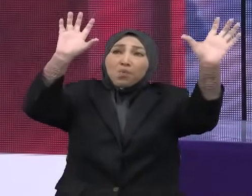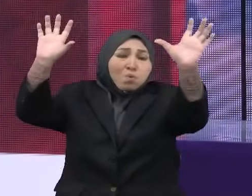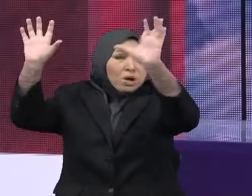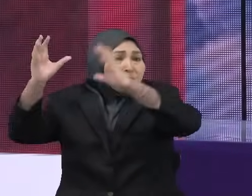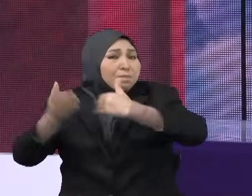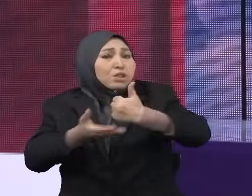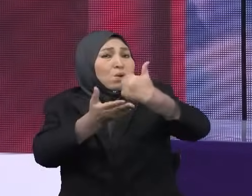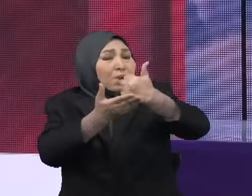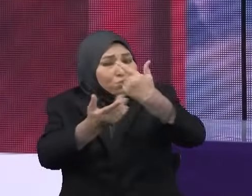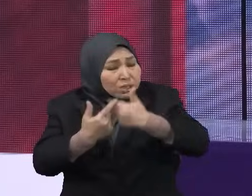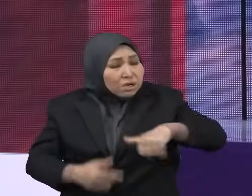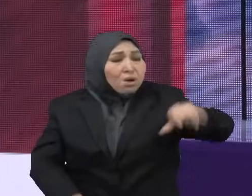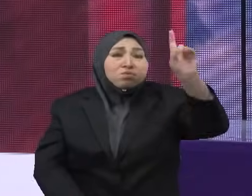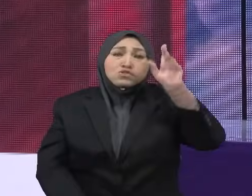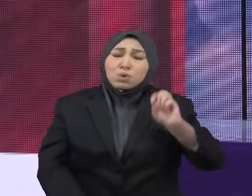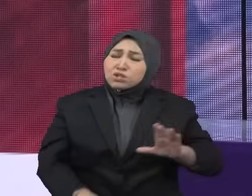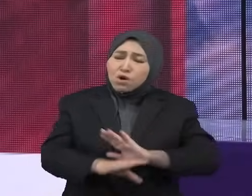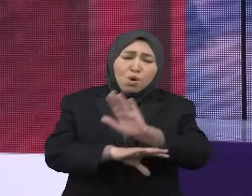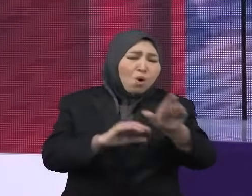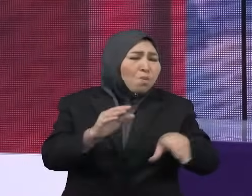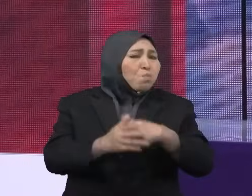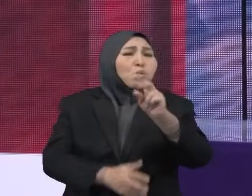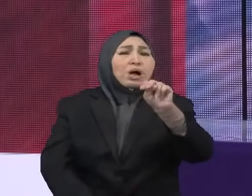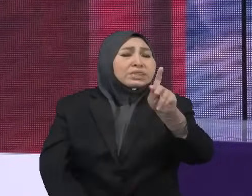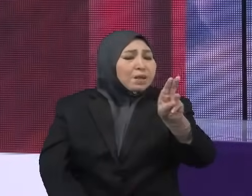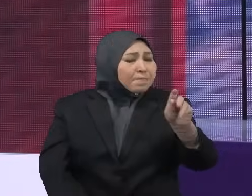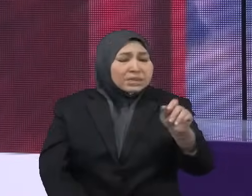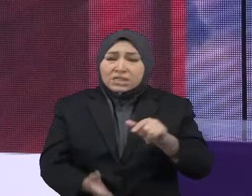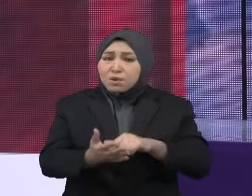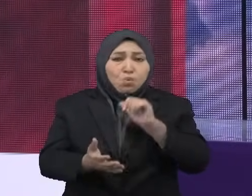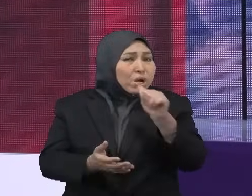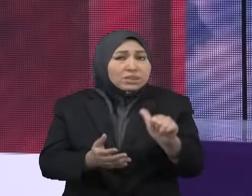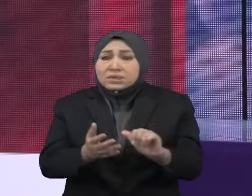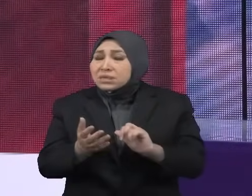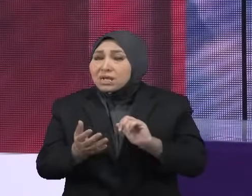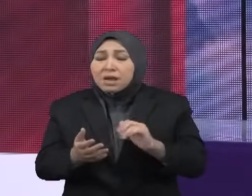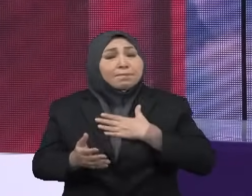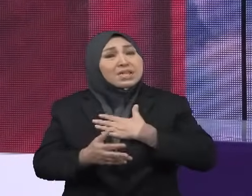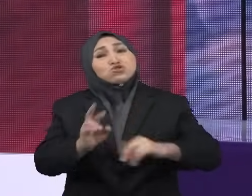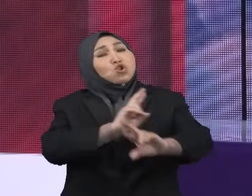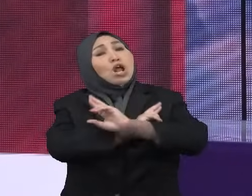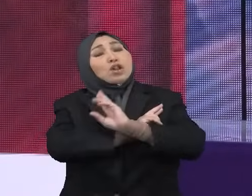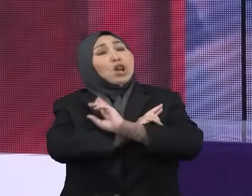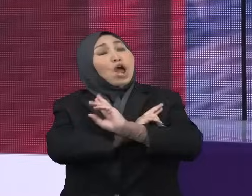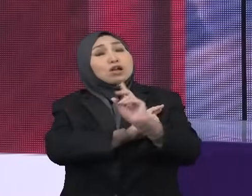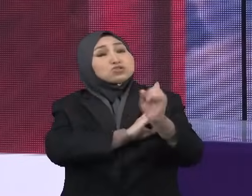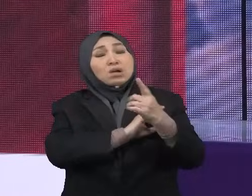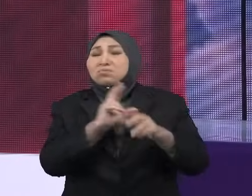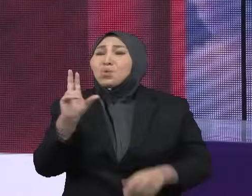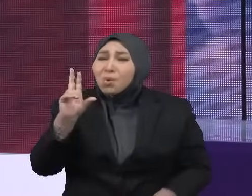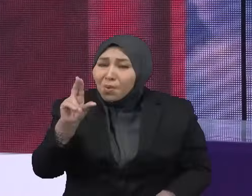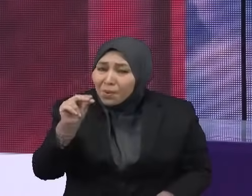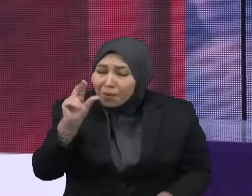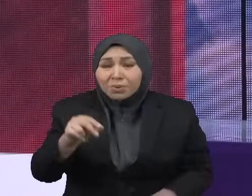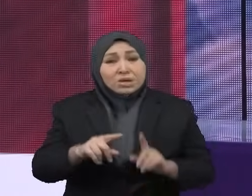bantuan-bantuan daripada Allah Subhanahu Wa Taala. Semua nikmat ini bukan sebagai tanda silalah goyang kaki, bukan. Ya, tetapi sebenarnya adalah